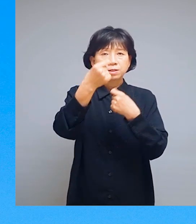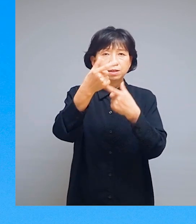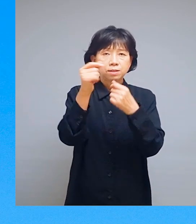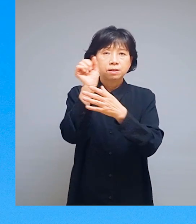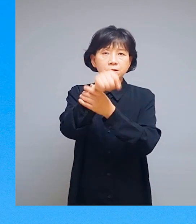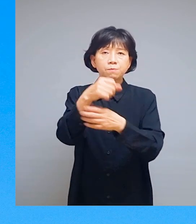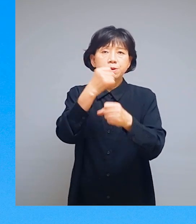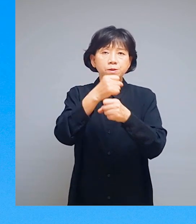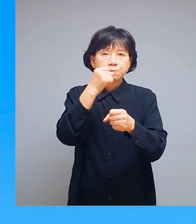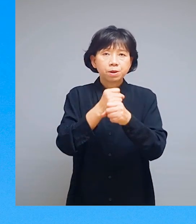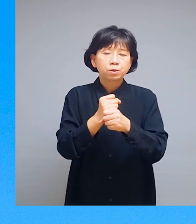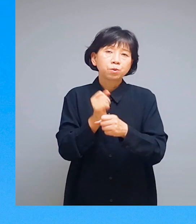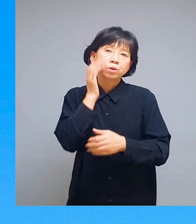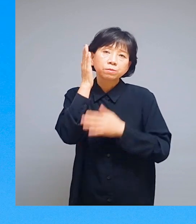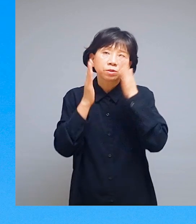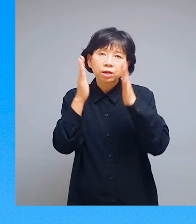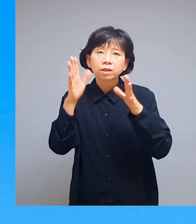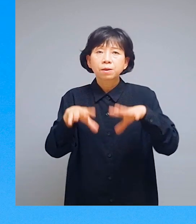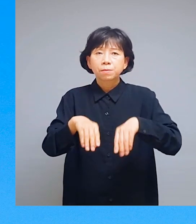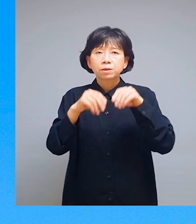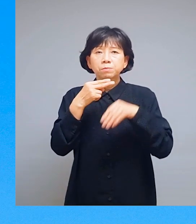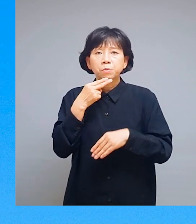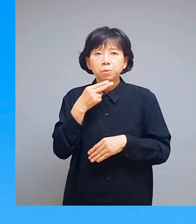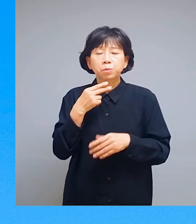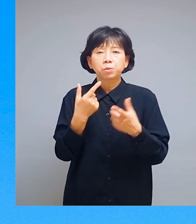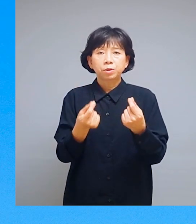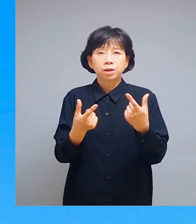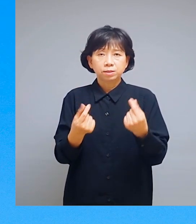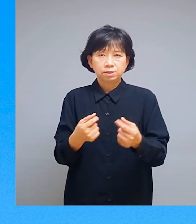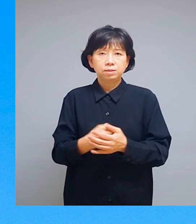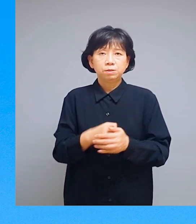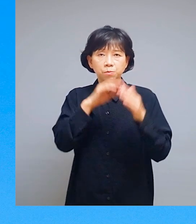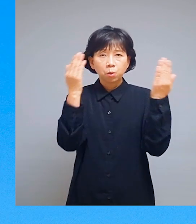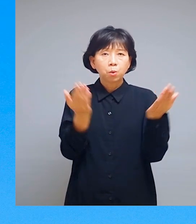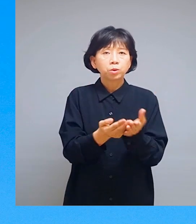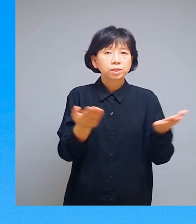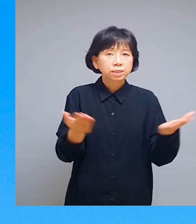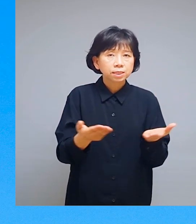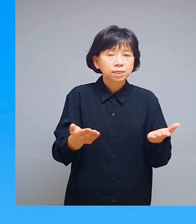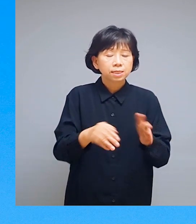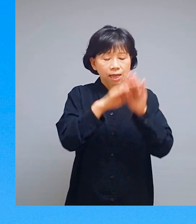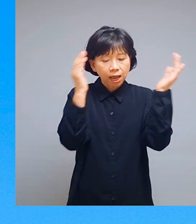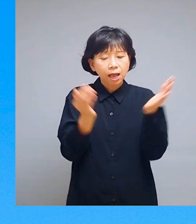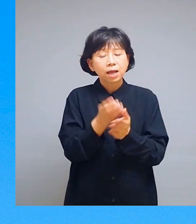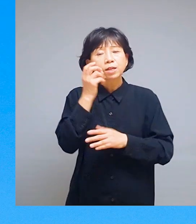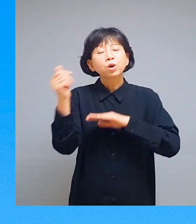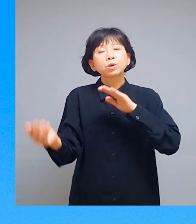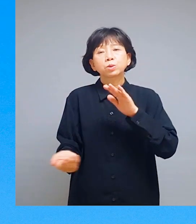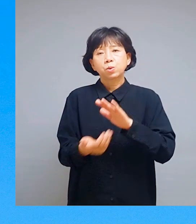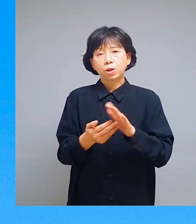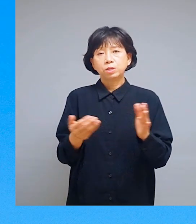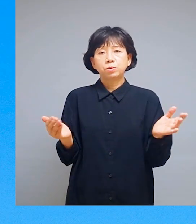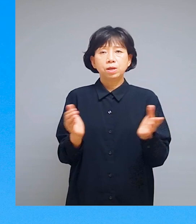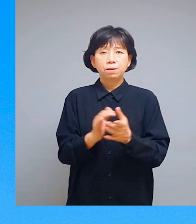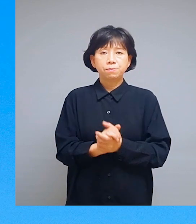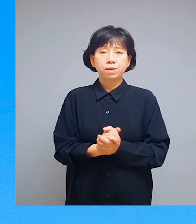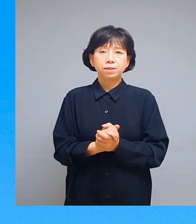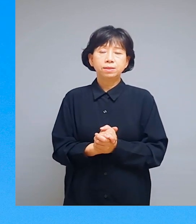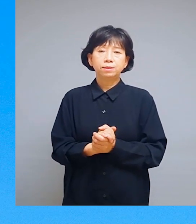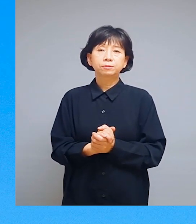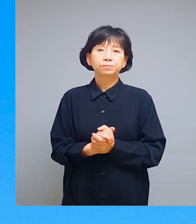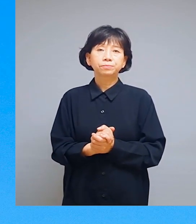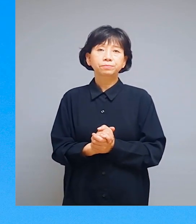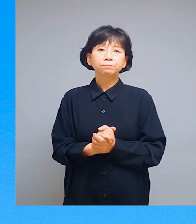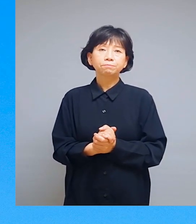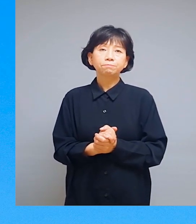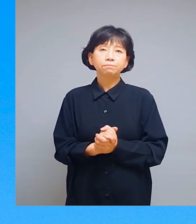열매를 맺으며 그 잎사귀가 마르지 아니함 같으니 그가 하는 모든 일이 다 형통하리로다.